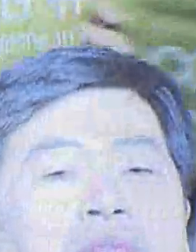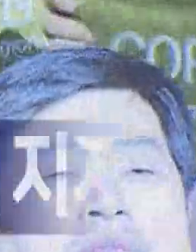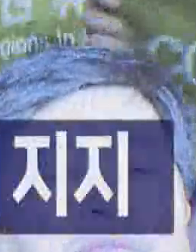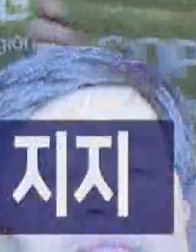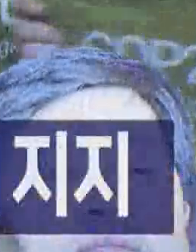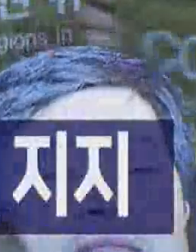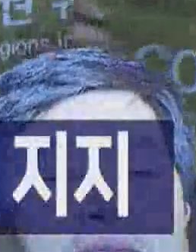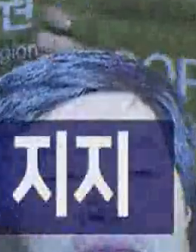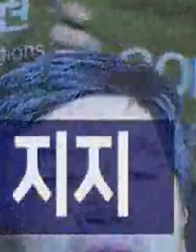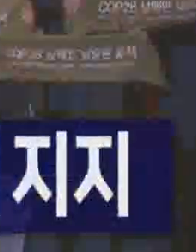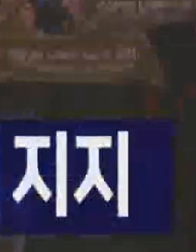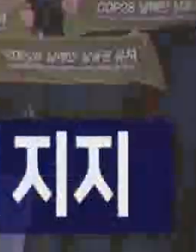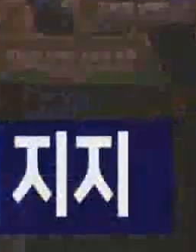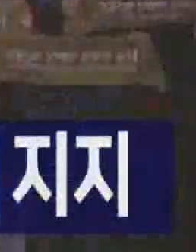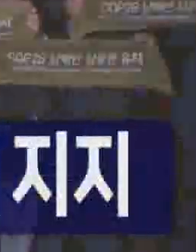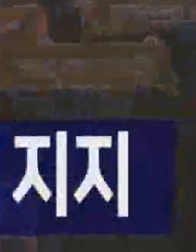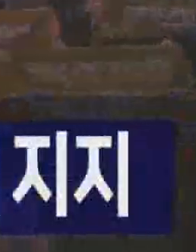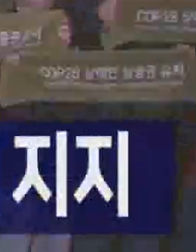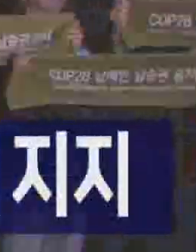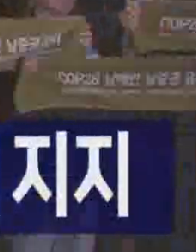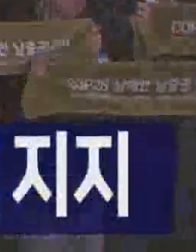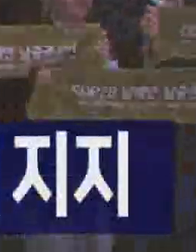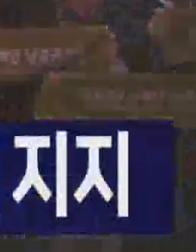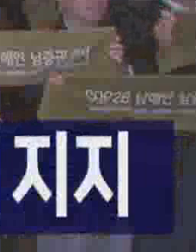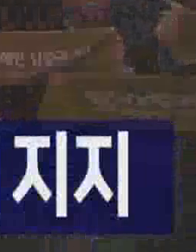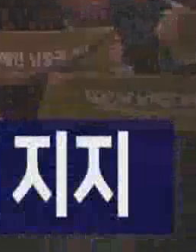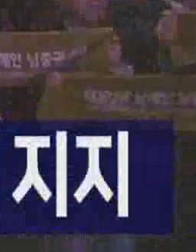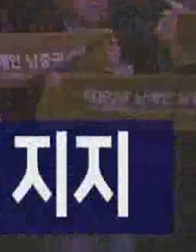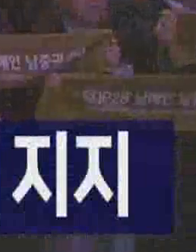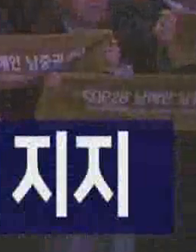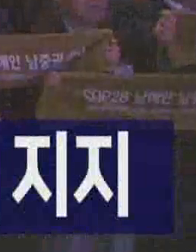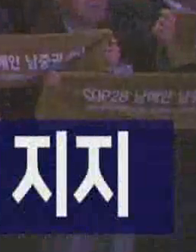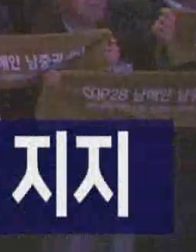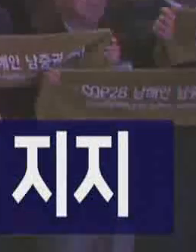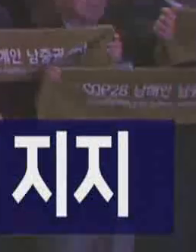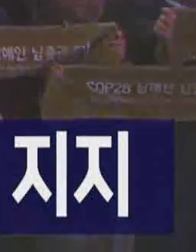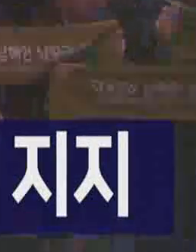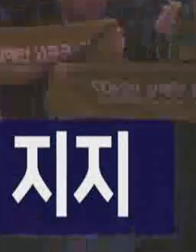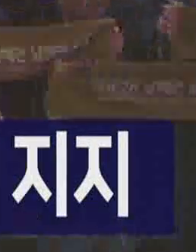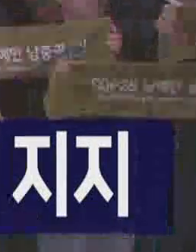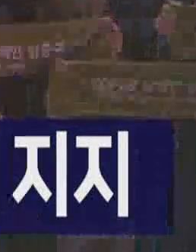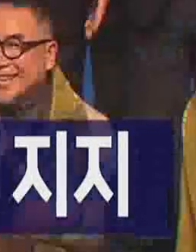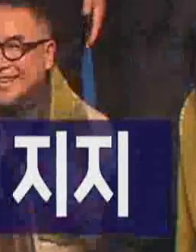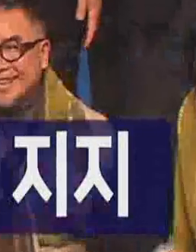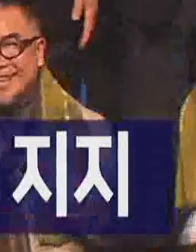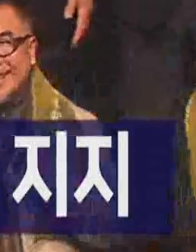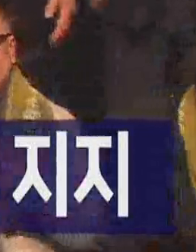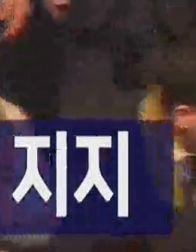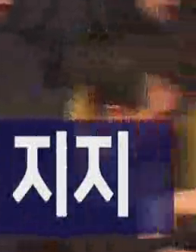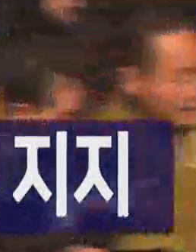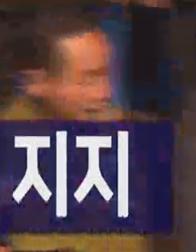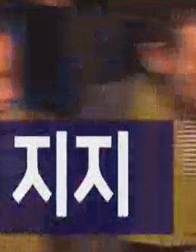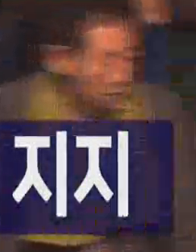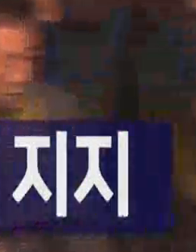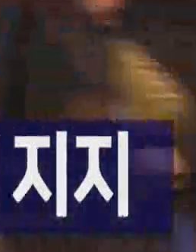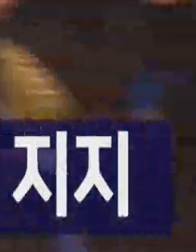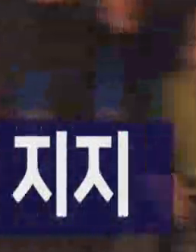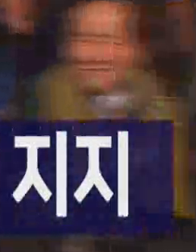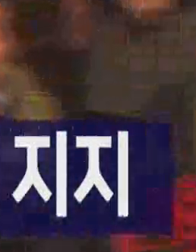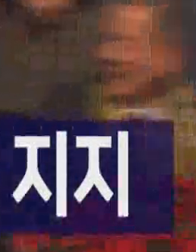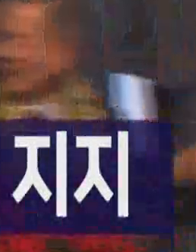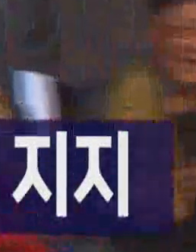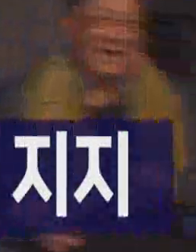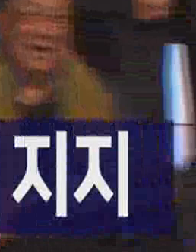강원도가 UN 기후변화협약 당사국 총회에 남해안 남중권 유치를 지지하고 나섰습니다. 이로써 남해안 남중권